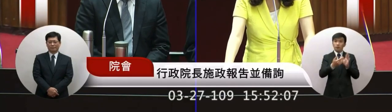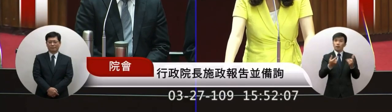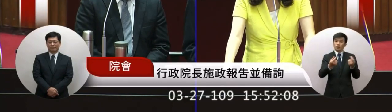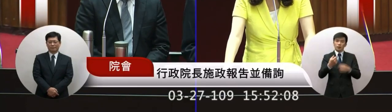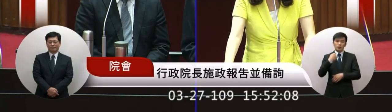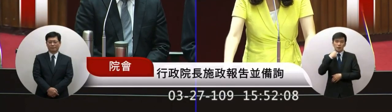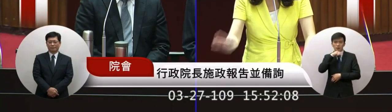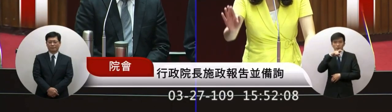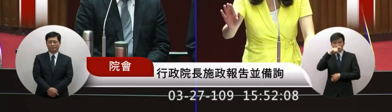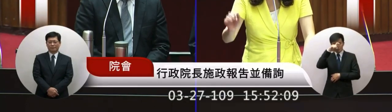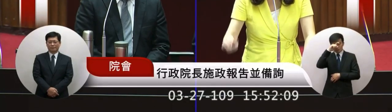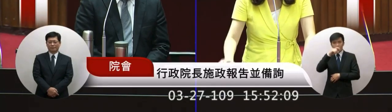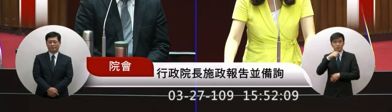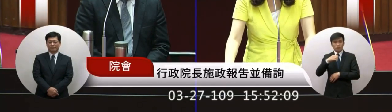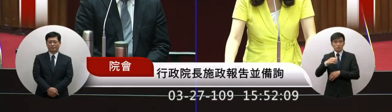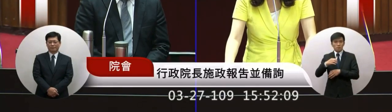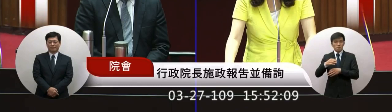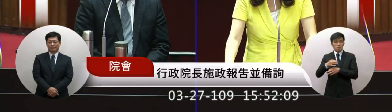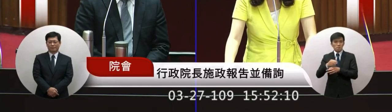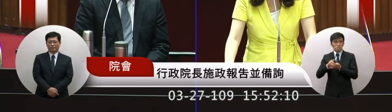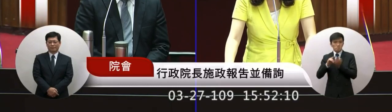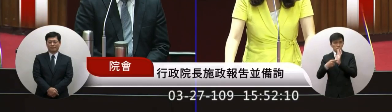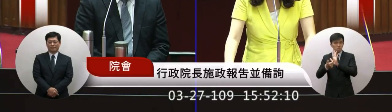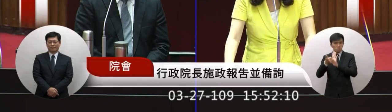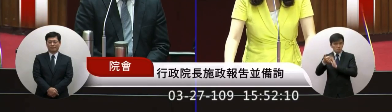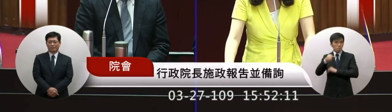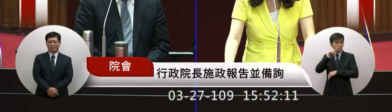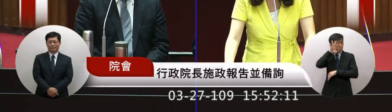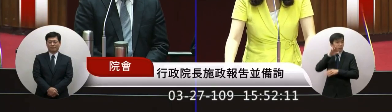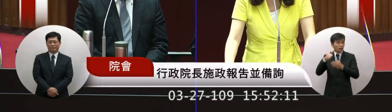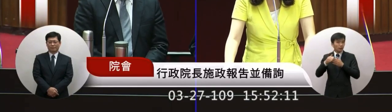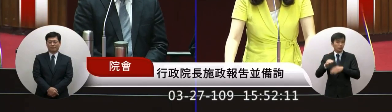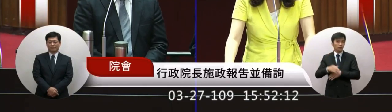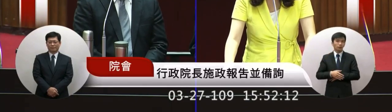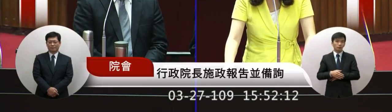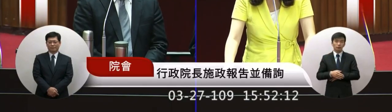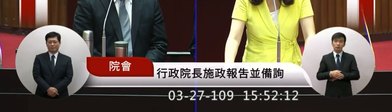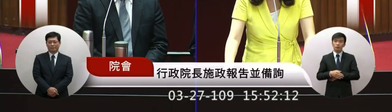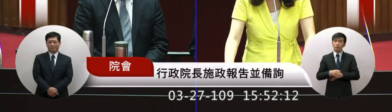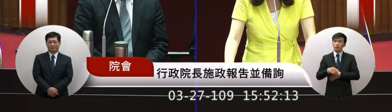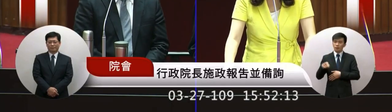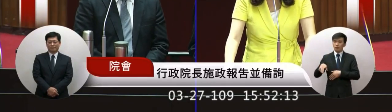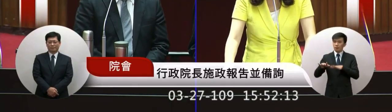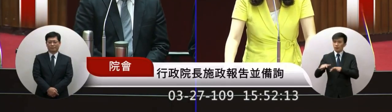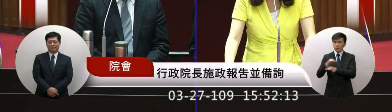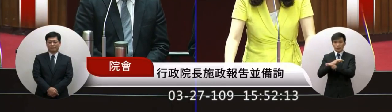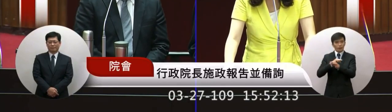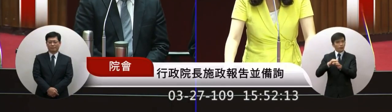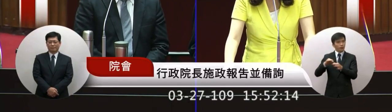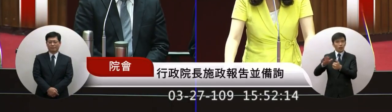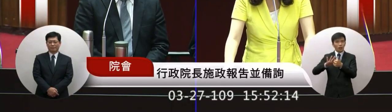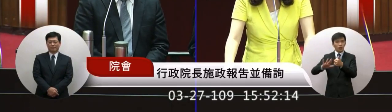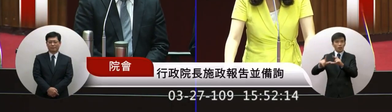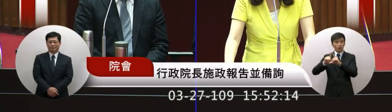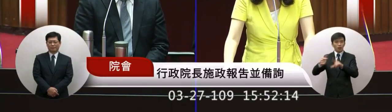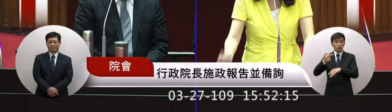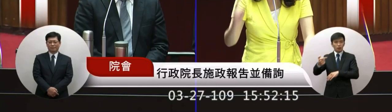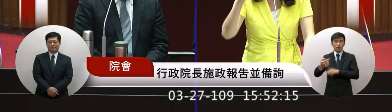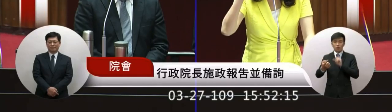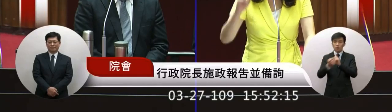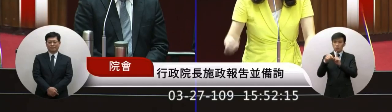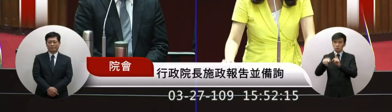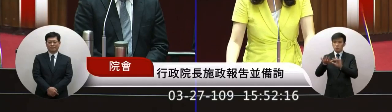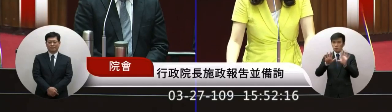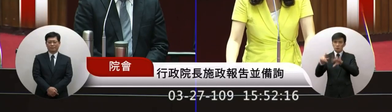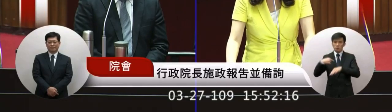的表现，不是虚荣心作祟，而真的是产业现在很惨。在面对这样的状况，